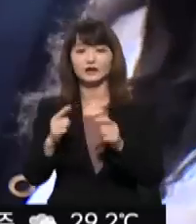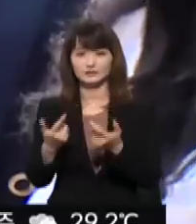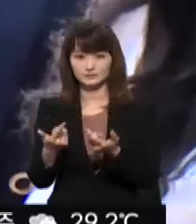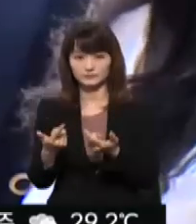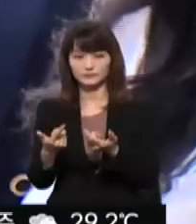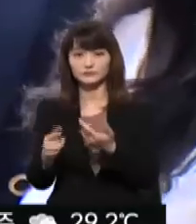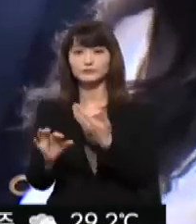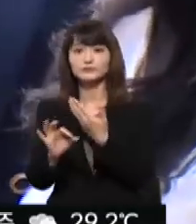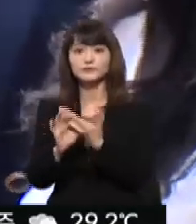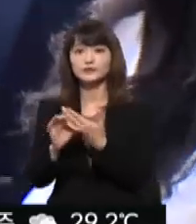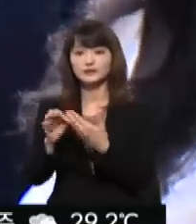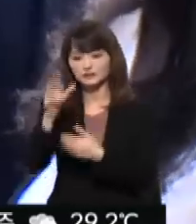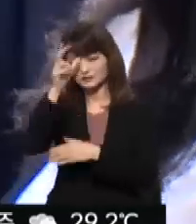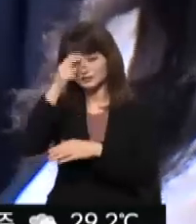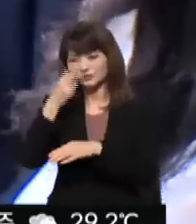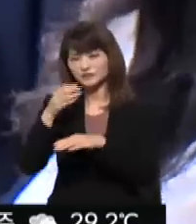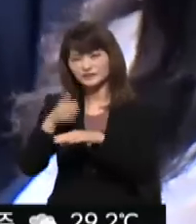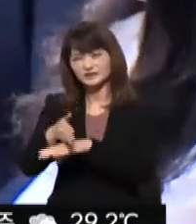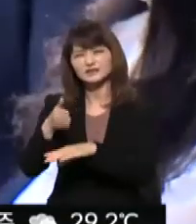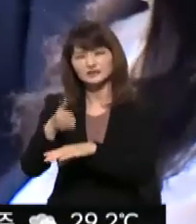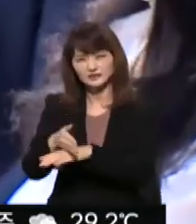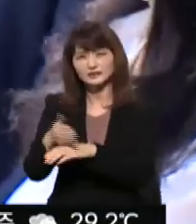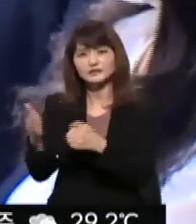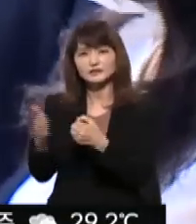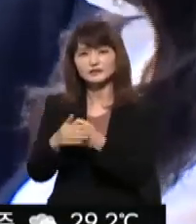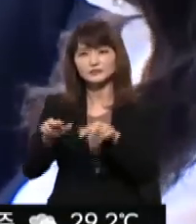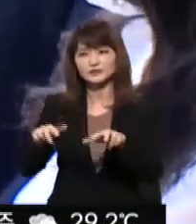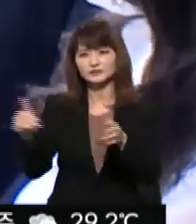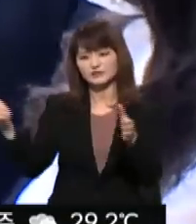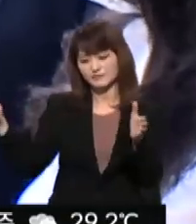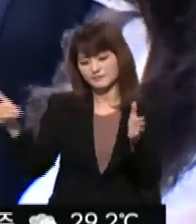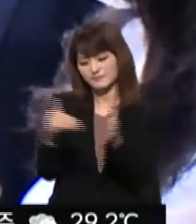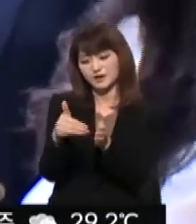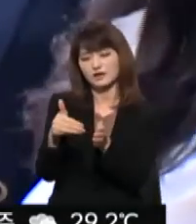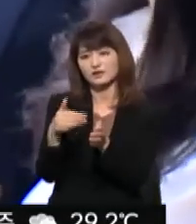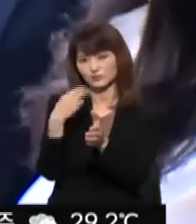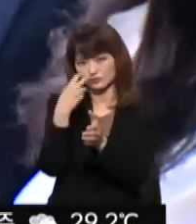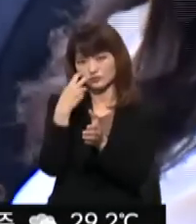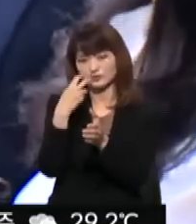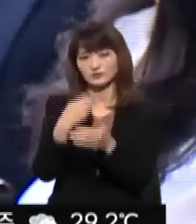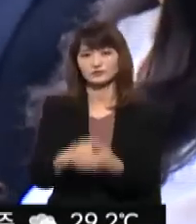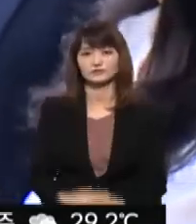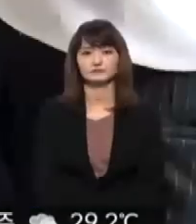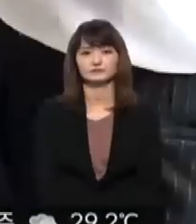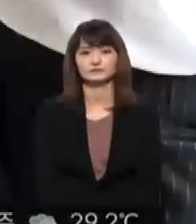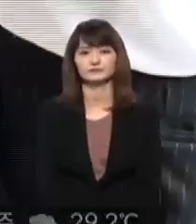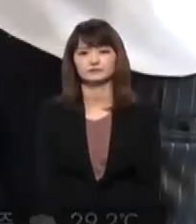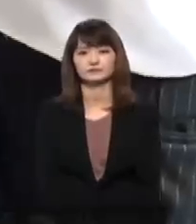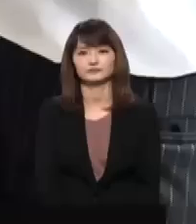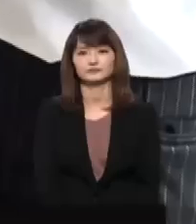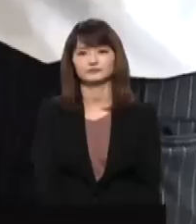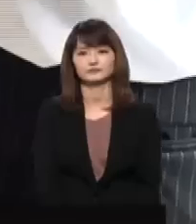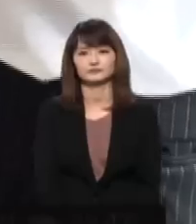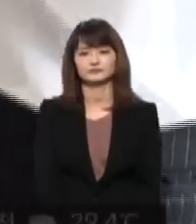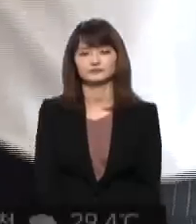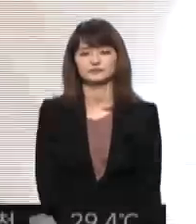이미 늦어질 대로 늦어졌기 때문에 이제 마지막 임박했다고 볼 수 있는 건지이 지점은 있습니다이